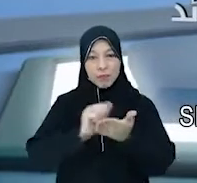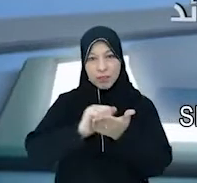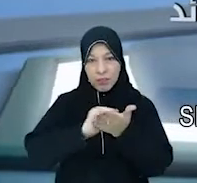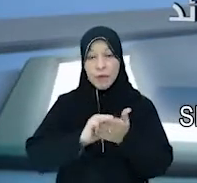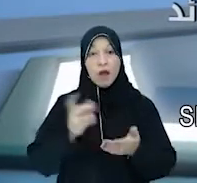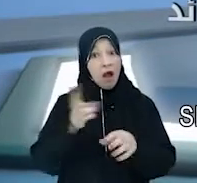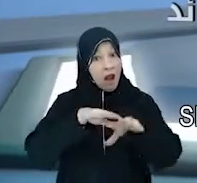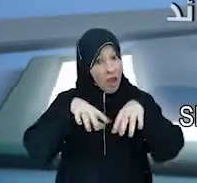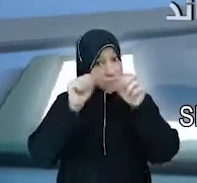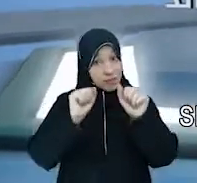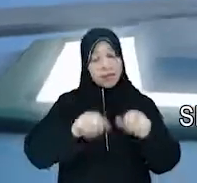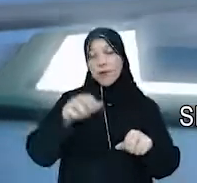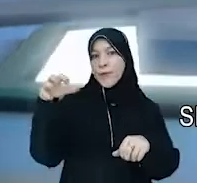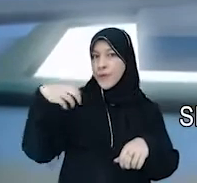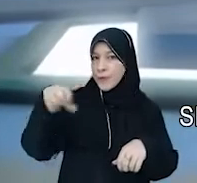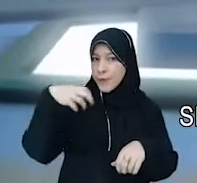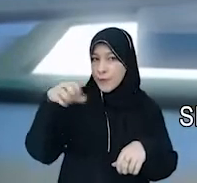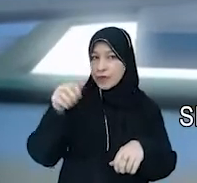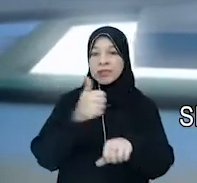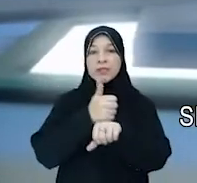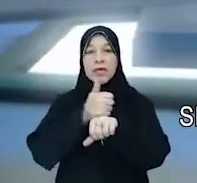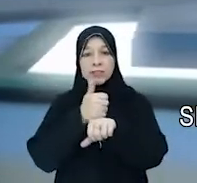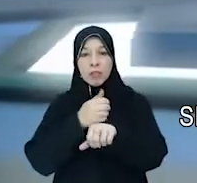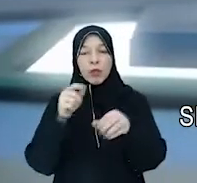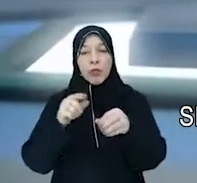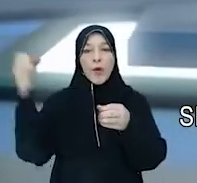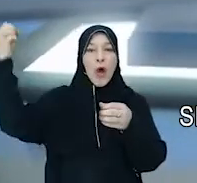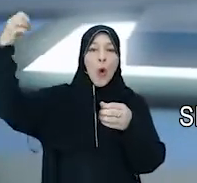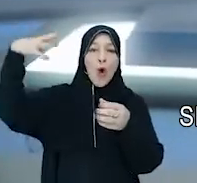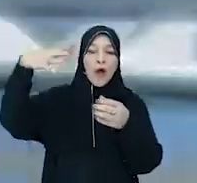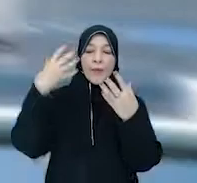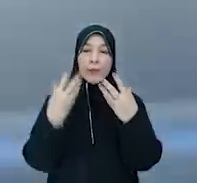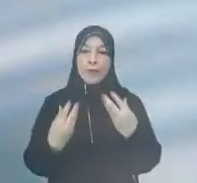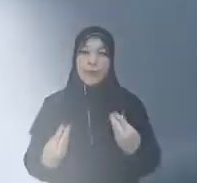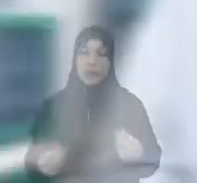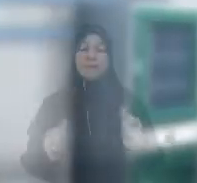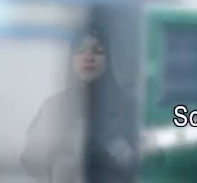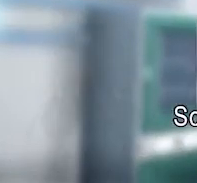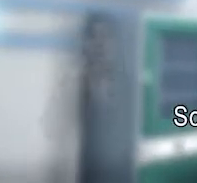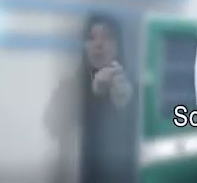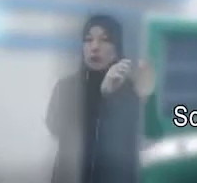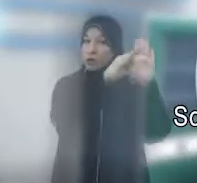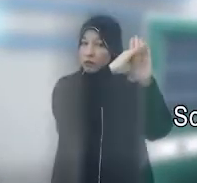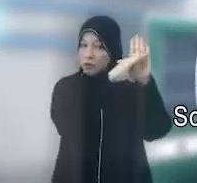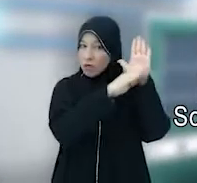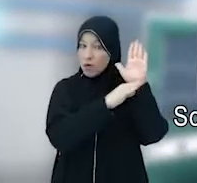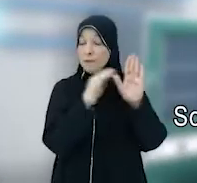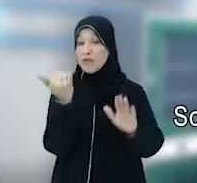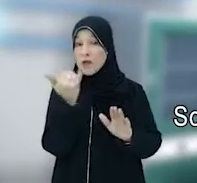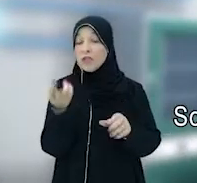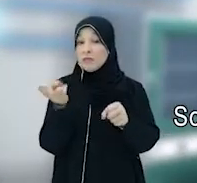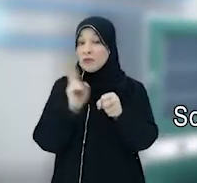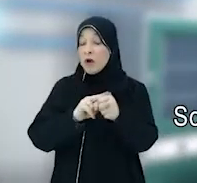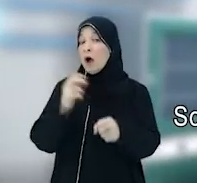رج جيدا للتخلص من الماء الزائد في الجهاز واتركه يجف في الهواء. قد يشكل استخدام البخاخ